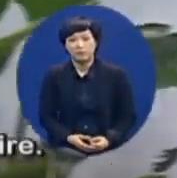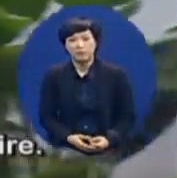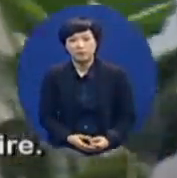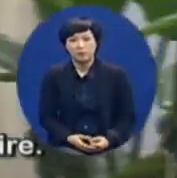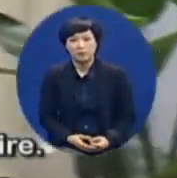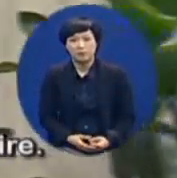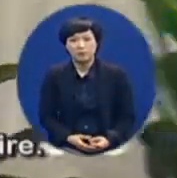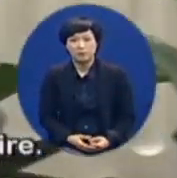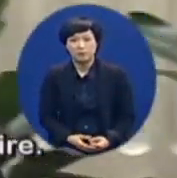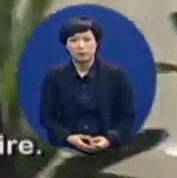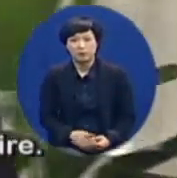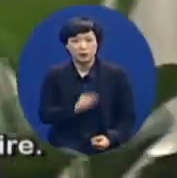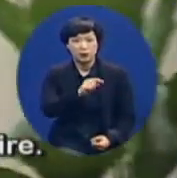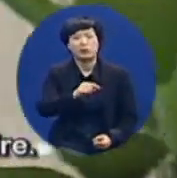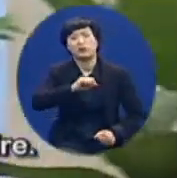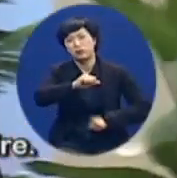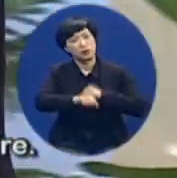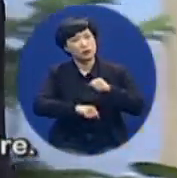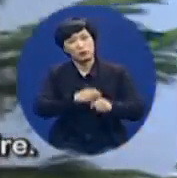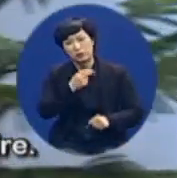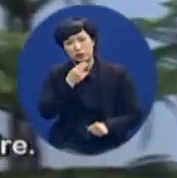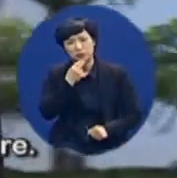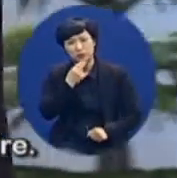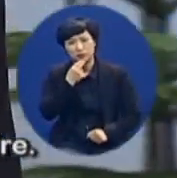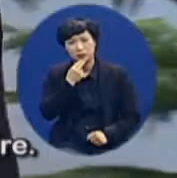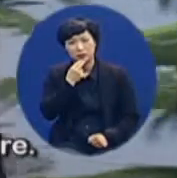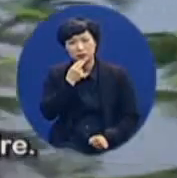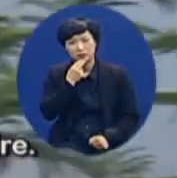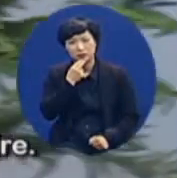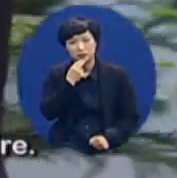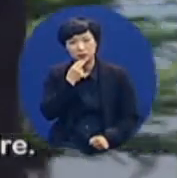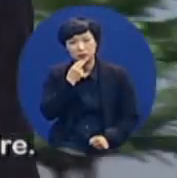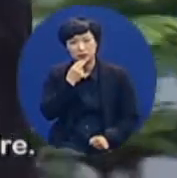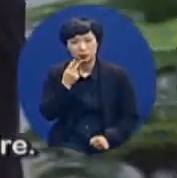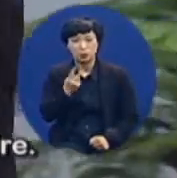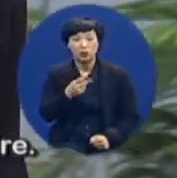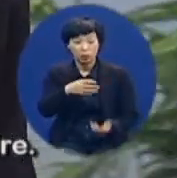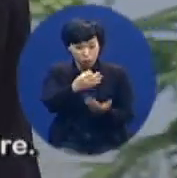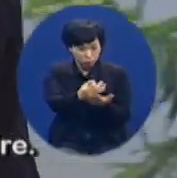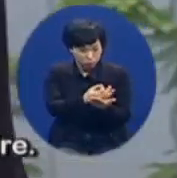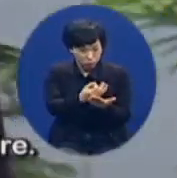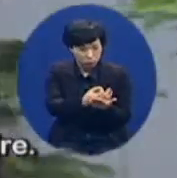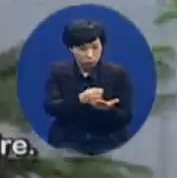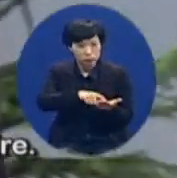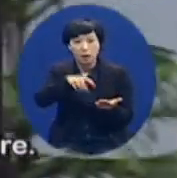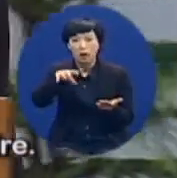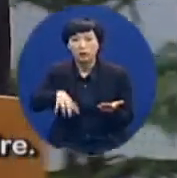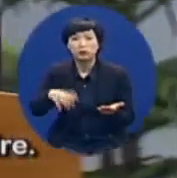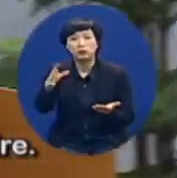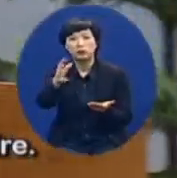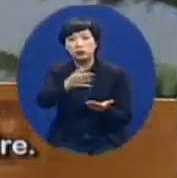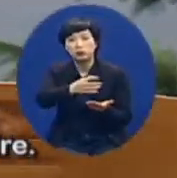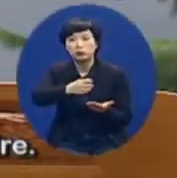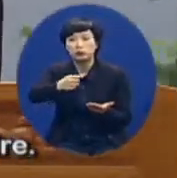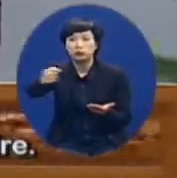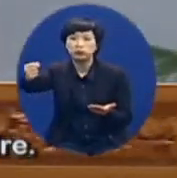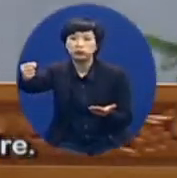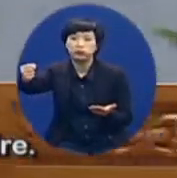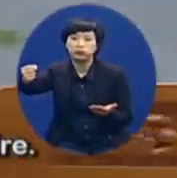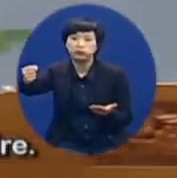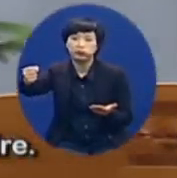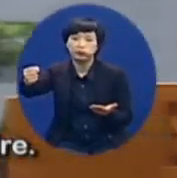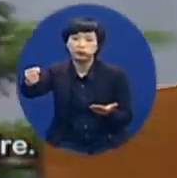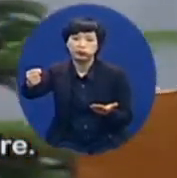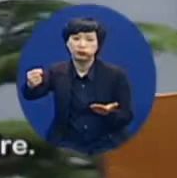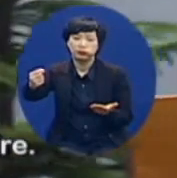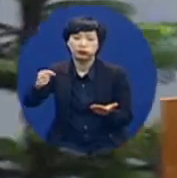하고 자유가 없고 그리고 돈 보으 세금 다 내락